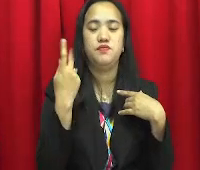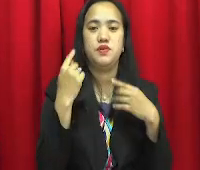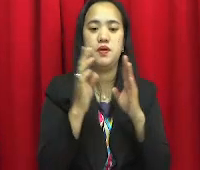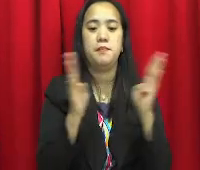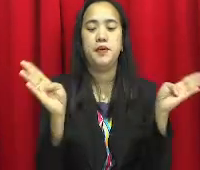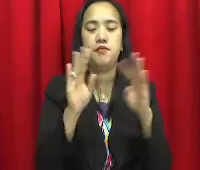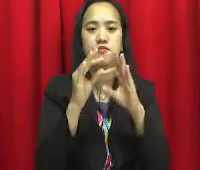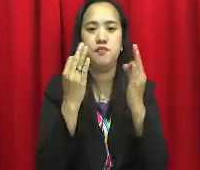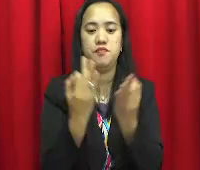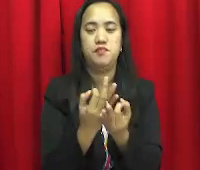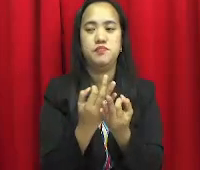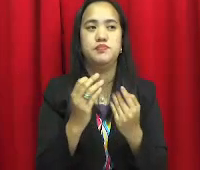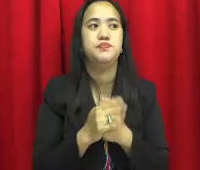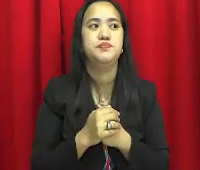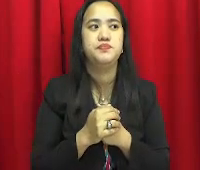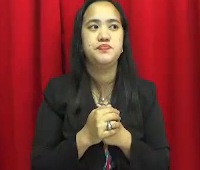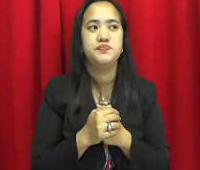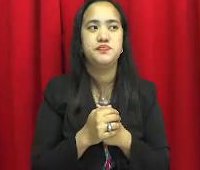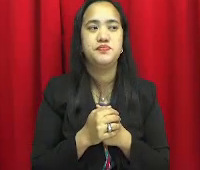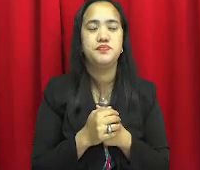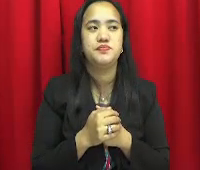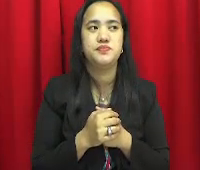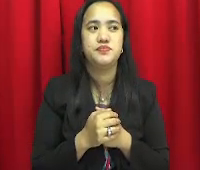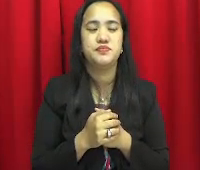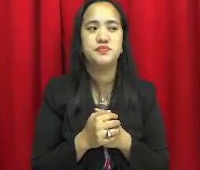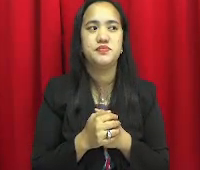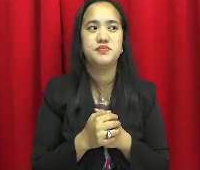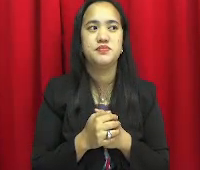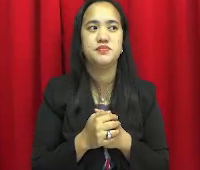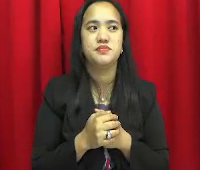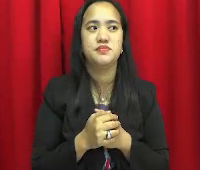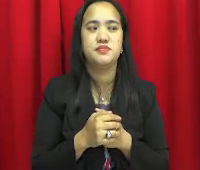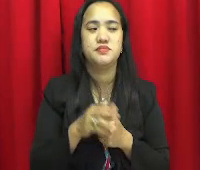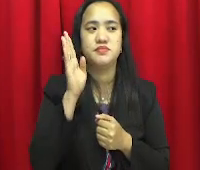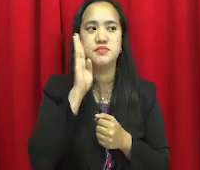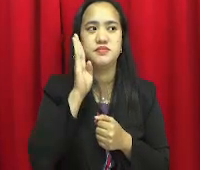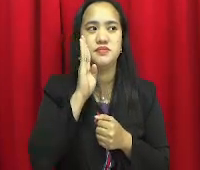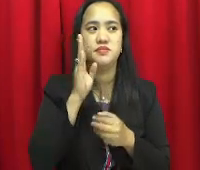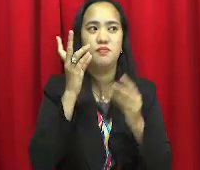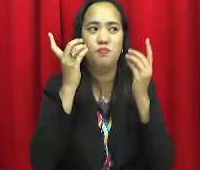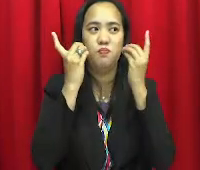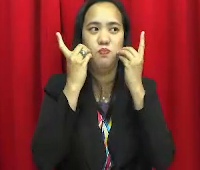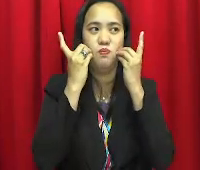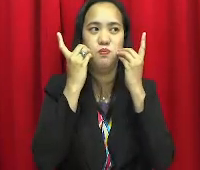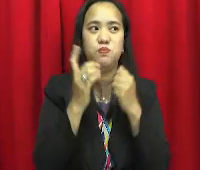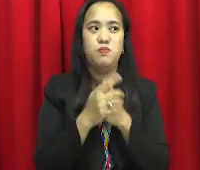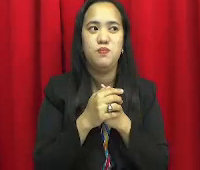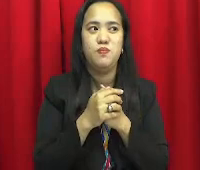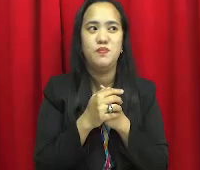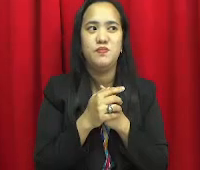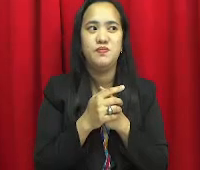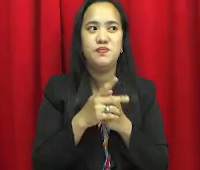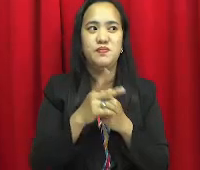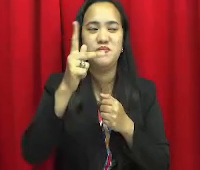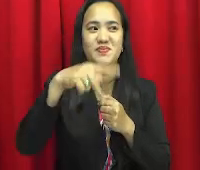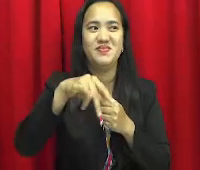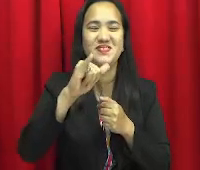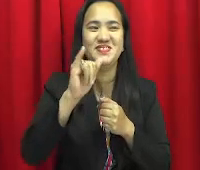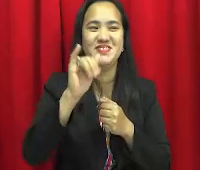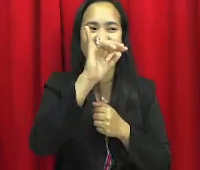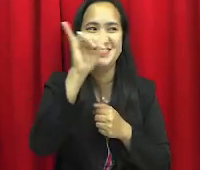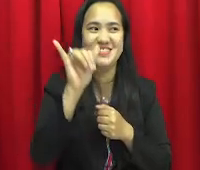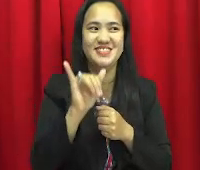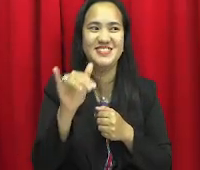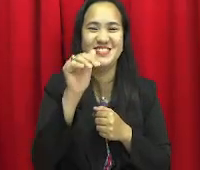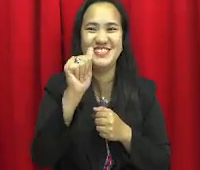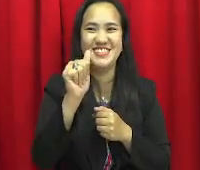maganda. Alright, pambira o. Oh. Sabi ni Dexter, nangingikil na si Dexter. Pitsa naman daw. Pitsa na.